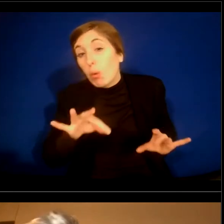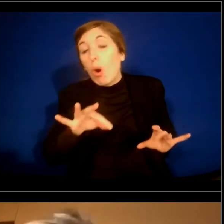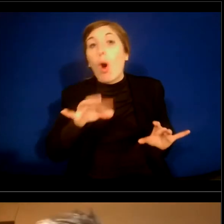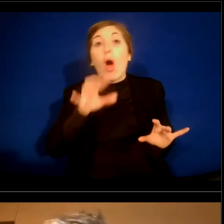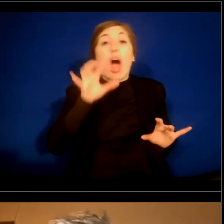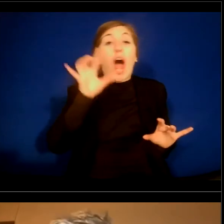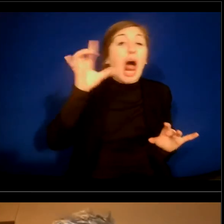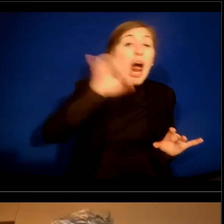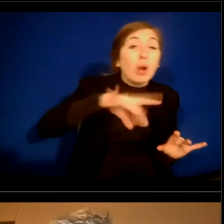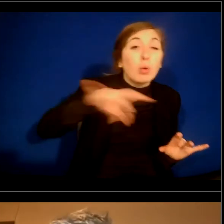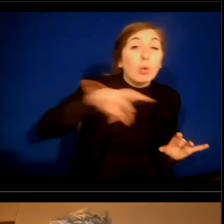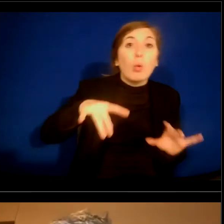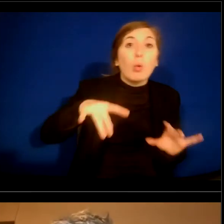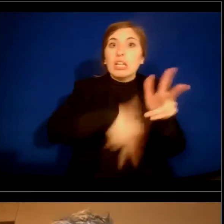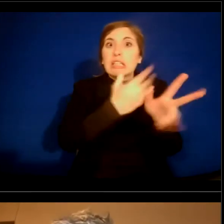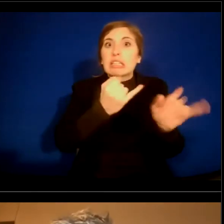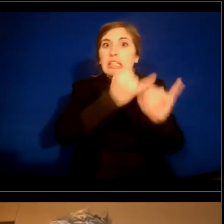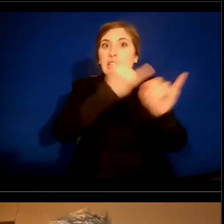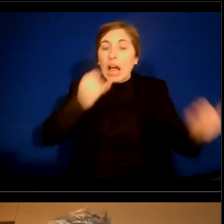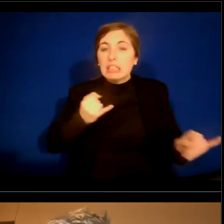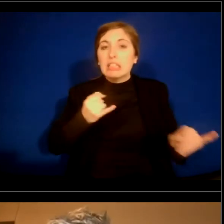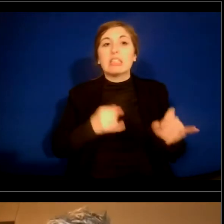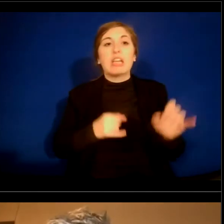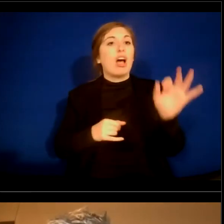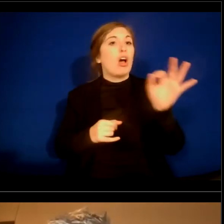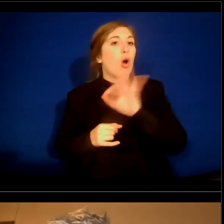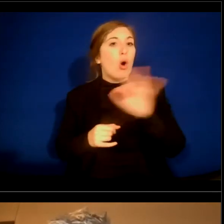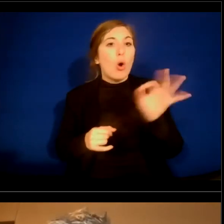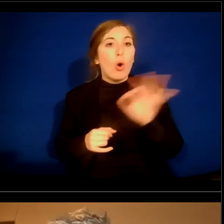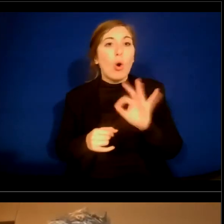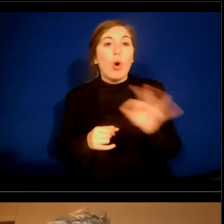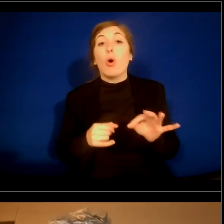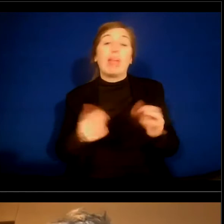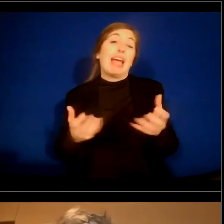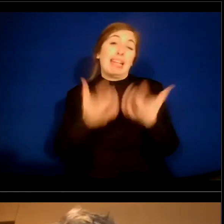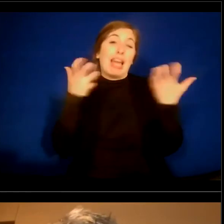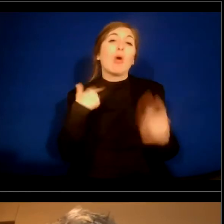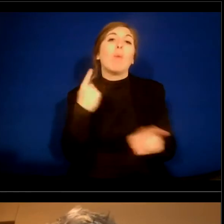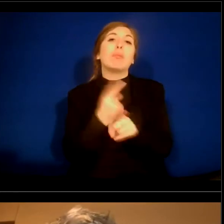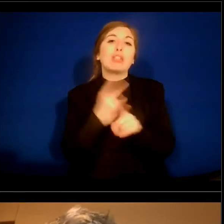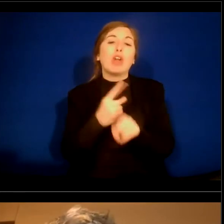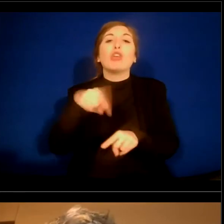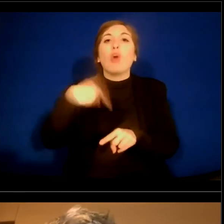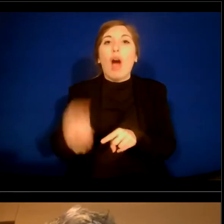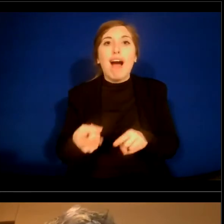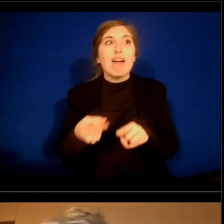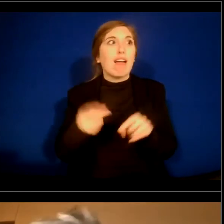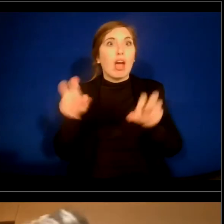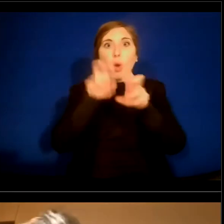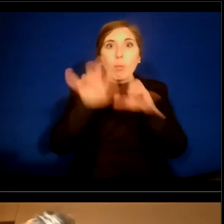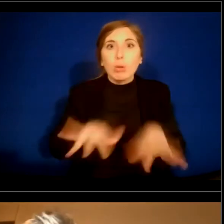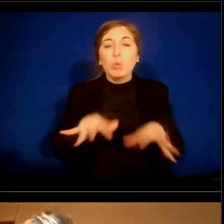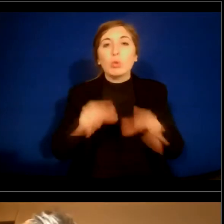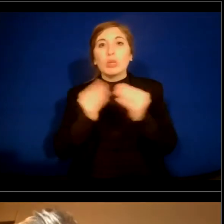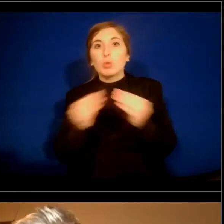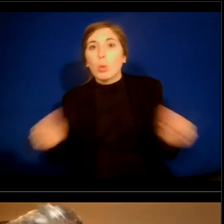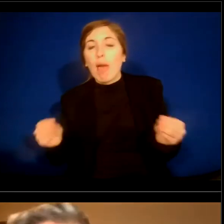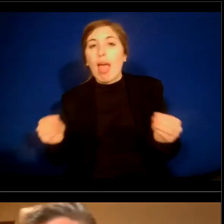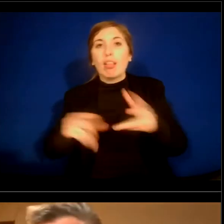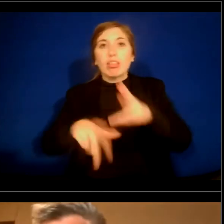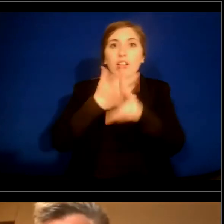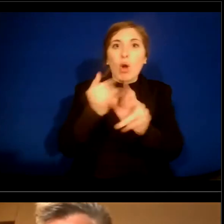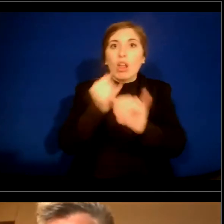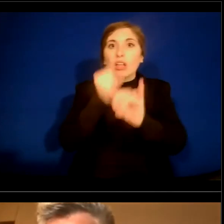L'altro collega mi raccontava che ci sarebbe anche necessità di device, perché insomma, di connessioni, di tutto, no? Anche questo non